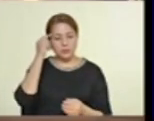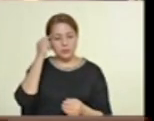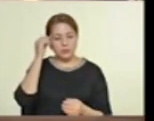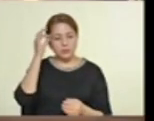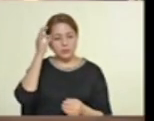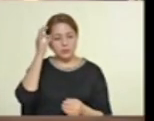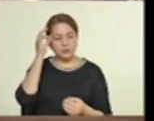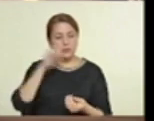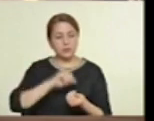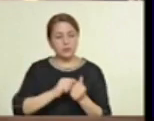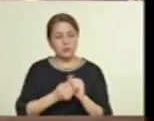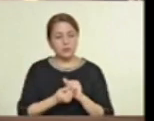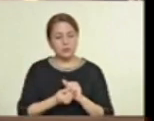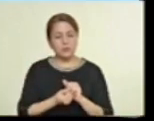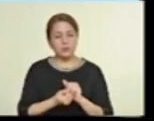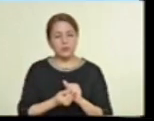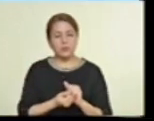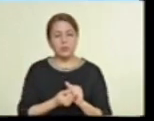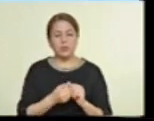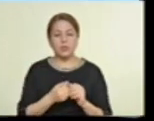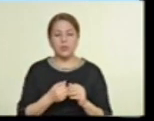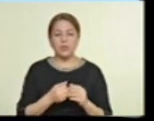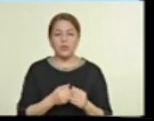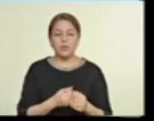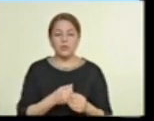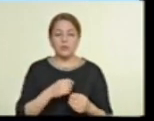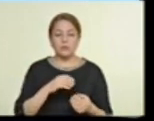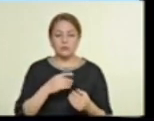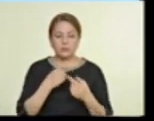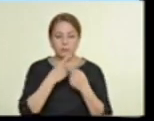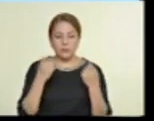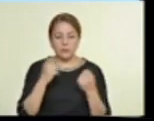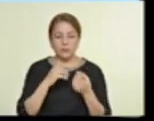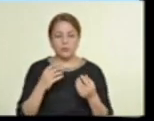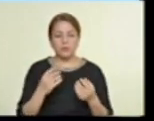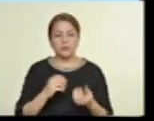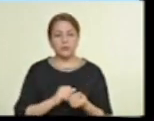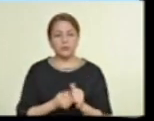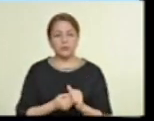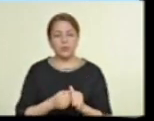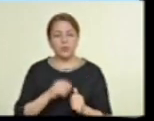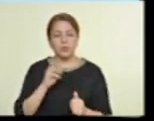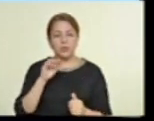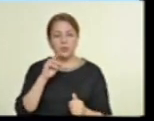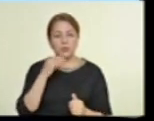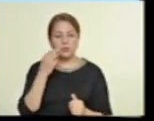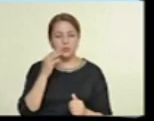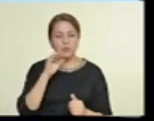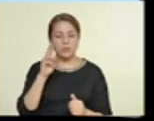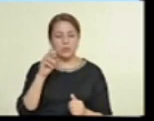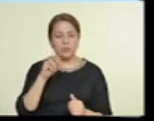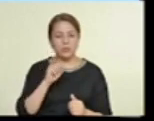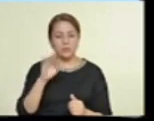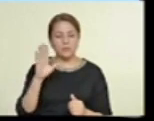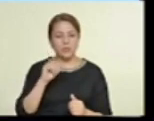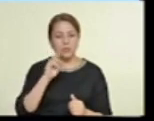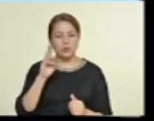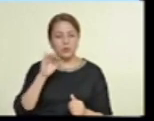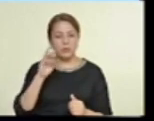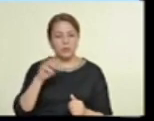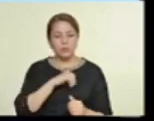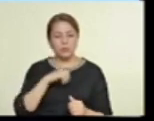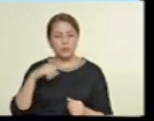ma'lumotlarni belgilab oling. Kelishiklar va ko'makchilar o'zaro ma'nodosh bo'lib kela oladi.